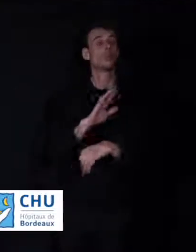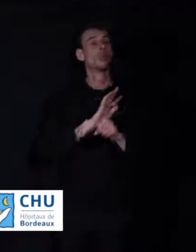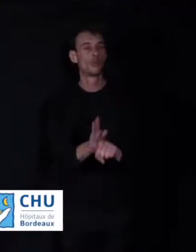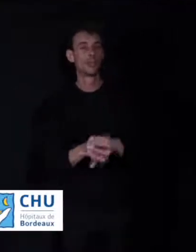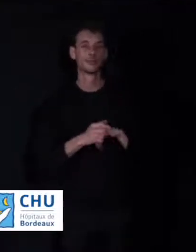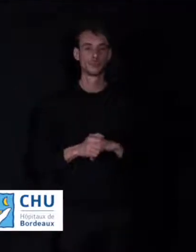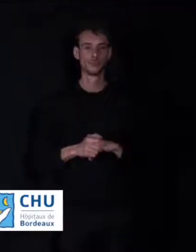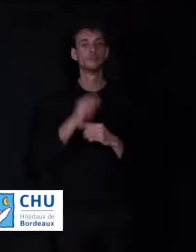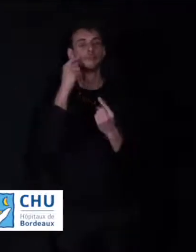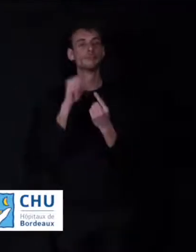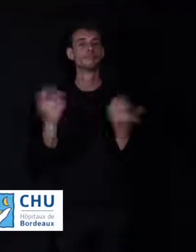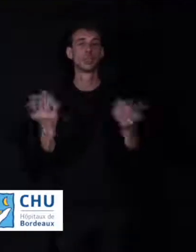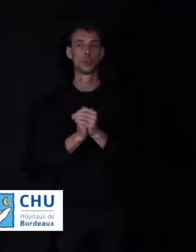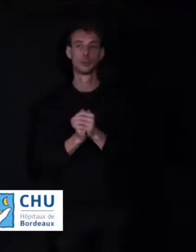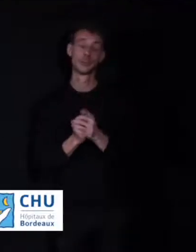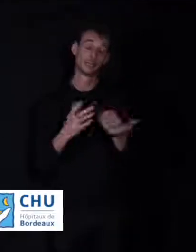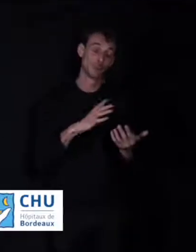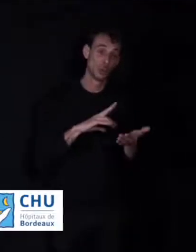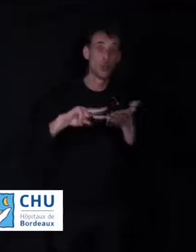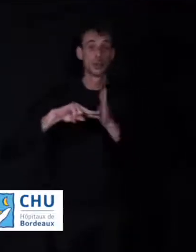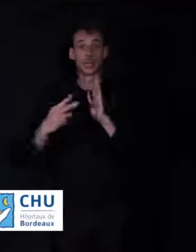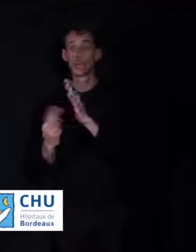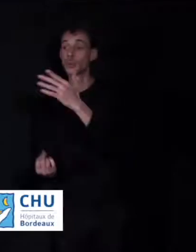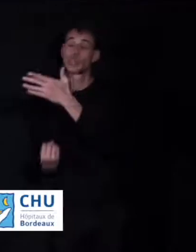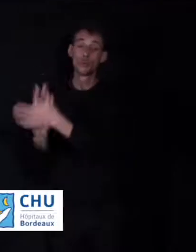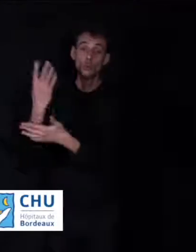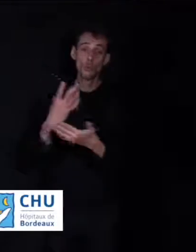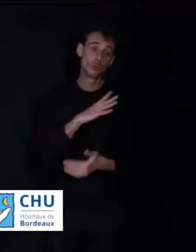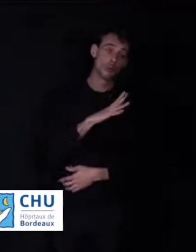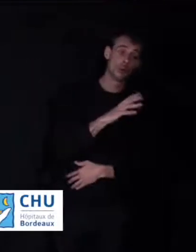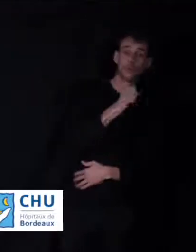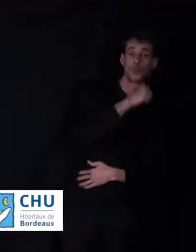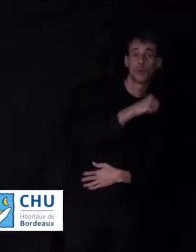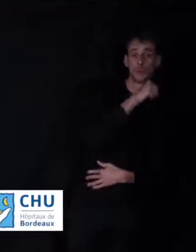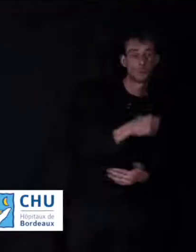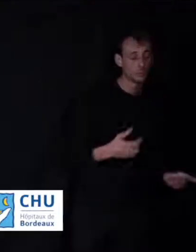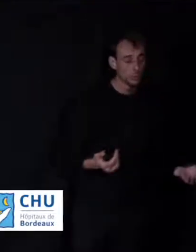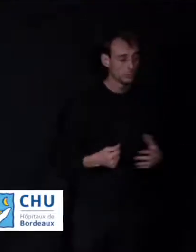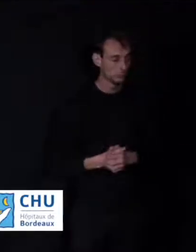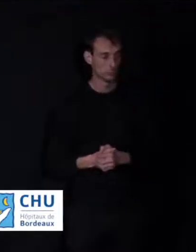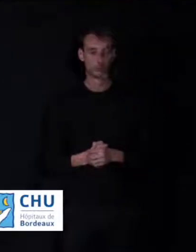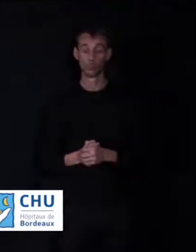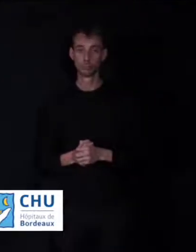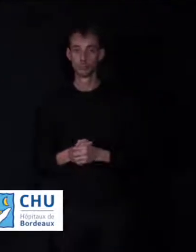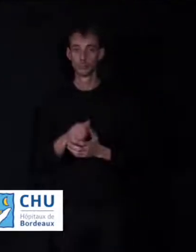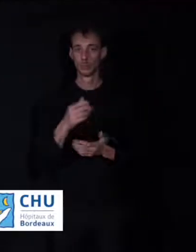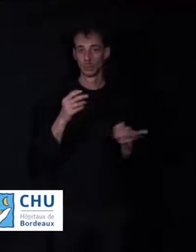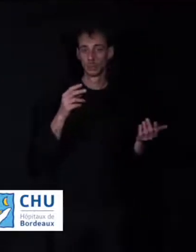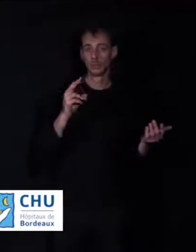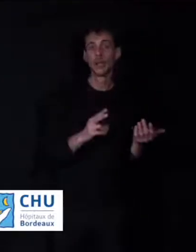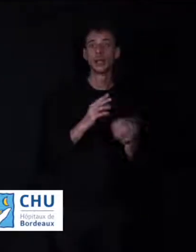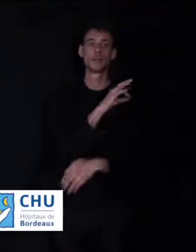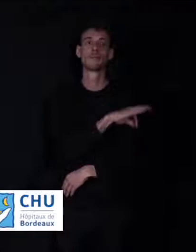technologies anciennes et des technologies nouvelles, les fameuses plateformes. Alors, pour les technologies anciennes, à base de